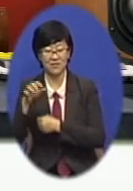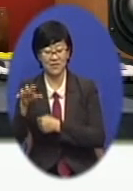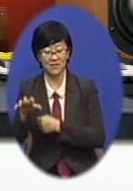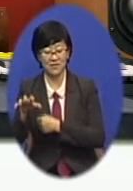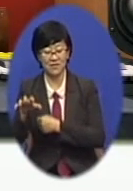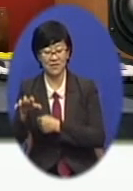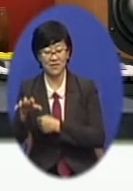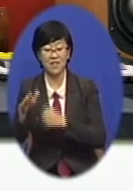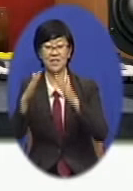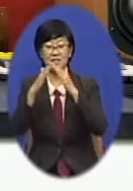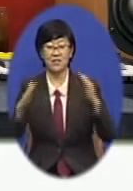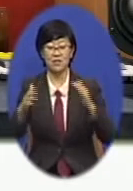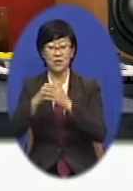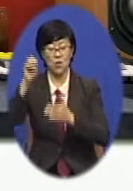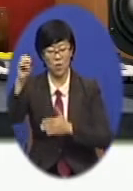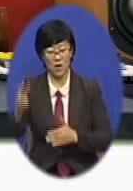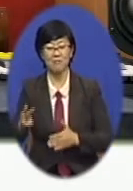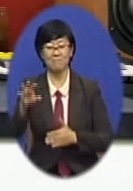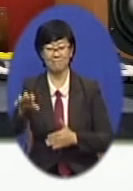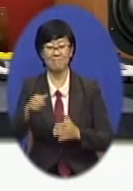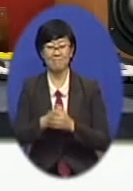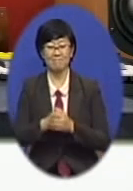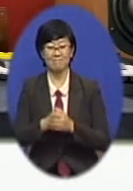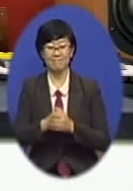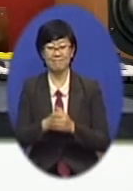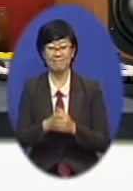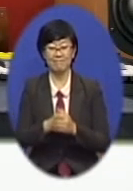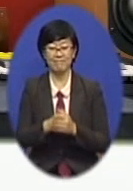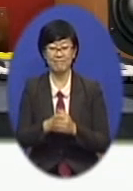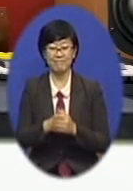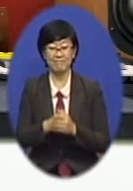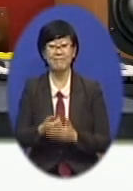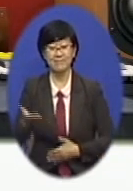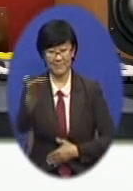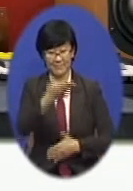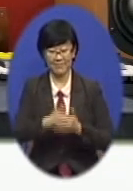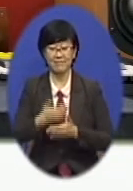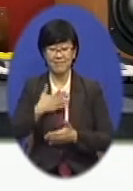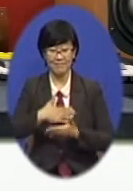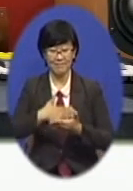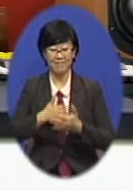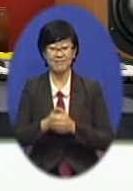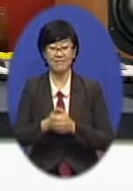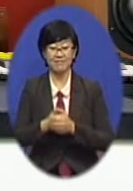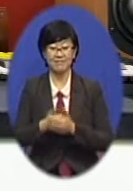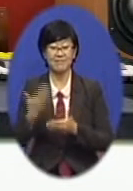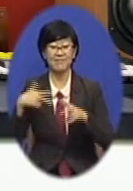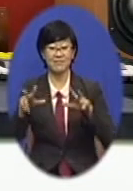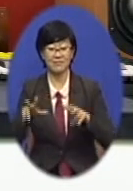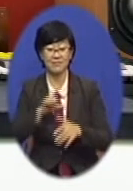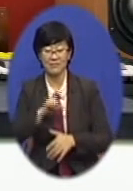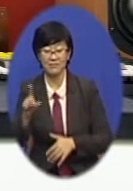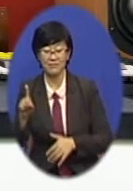여기 전라도 광주 지역 32일사였걸랑요. 아, 광주. 자, 여러분 아셨으면 우리 지금